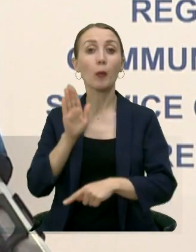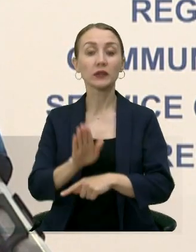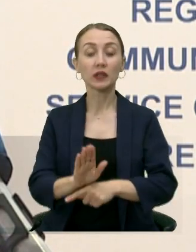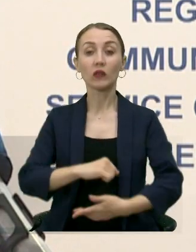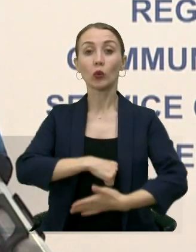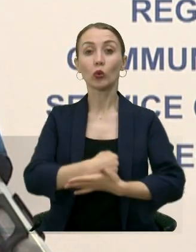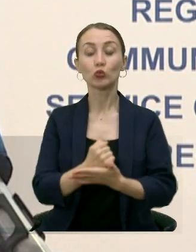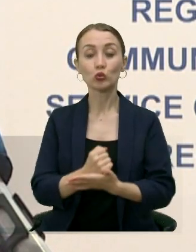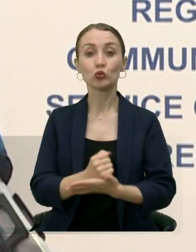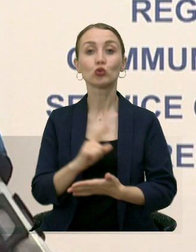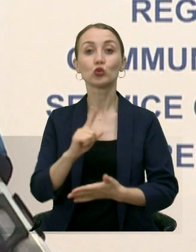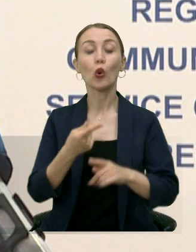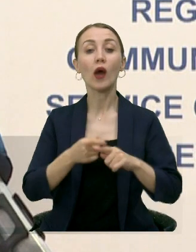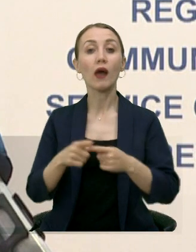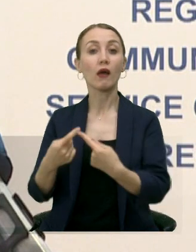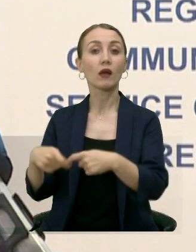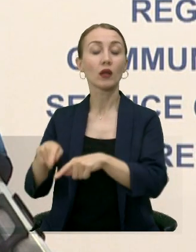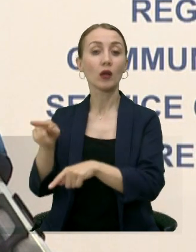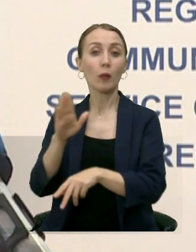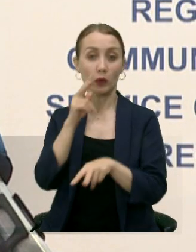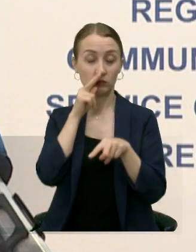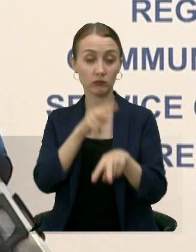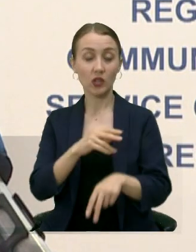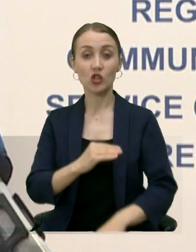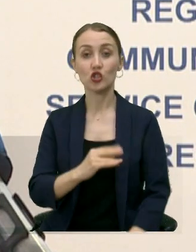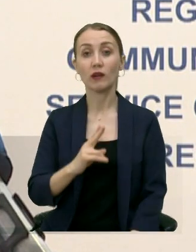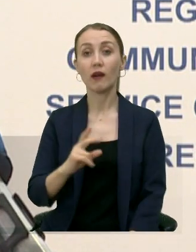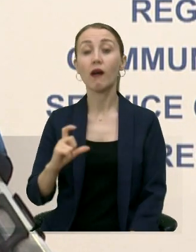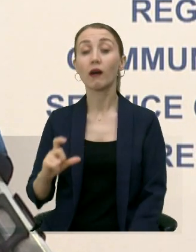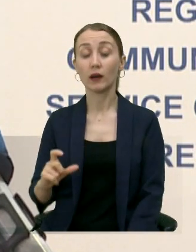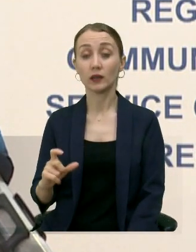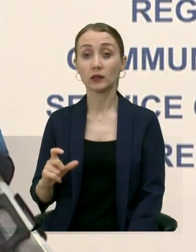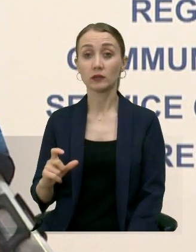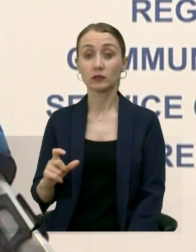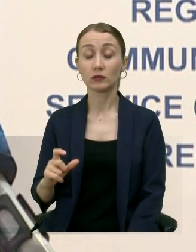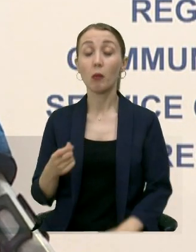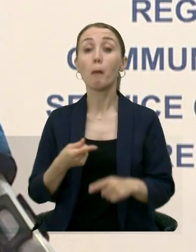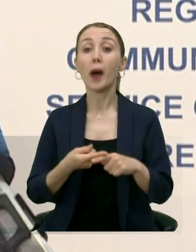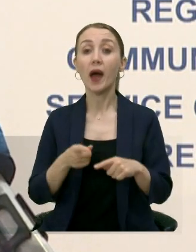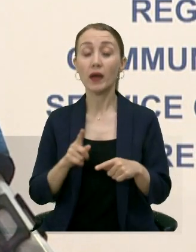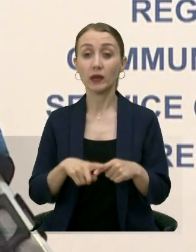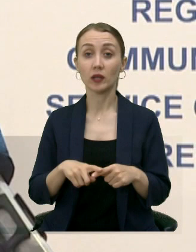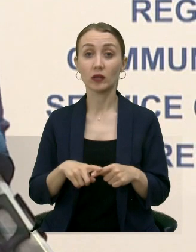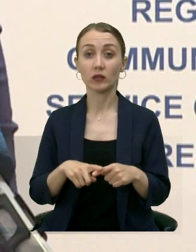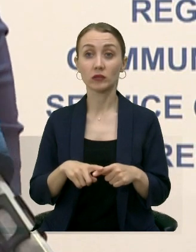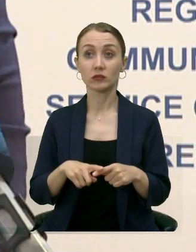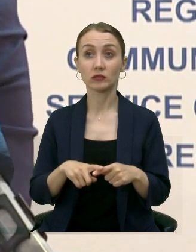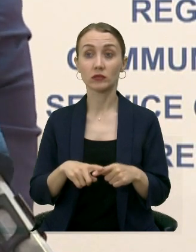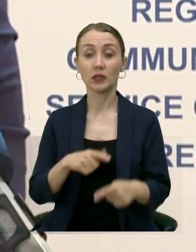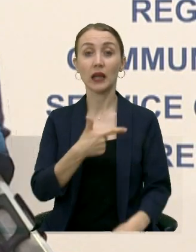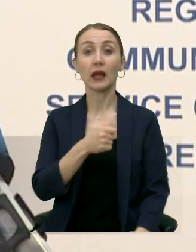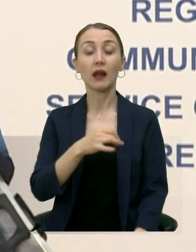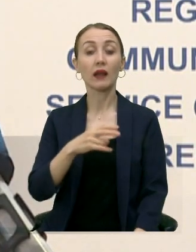что это учреждение будет курировать отдел жилищно-коммунального хозяйства. В этой связи Галина Пшигуловна должна